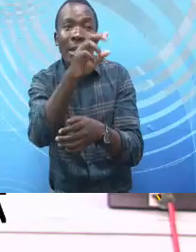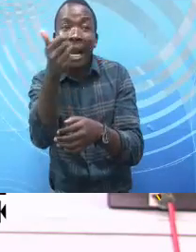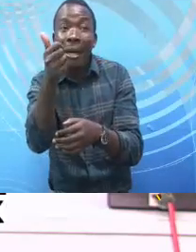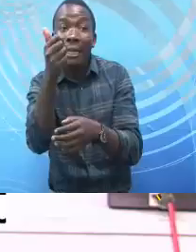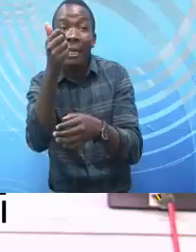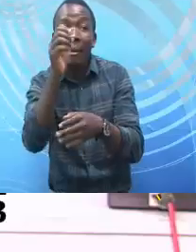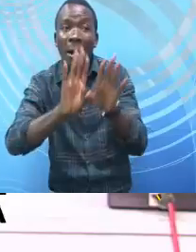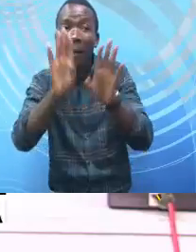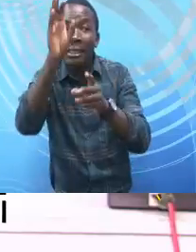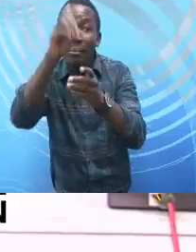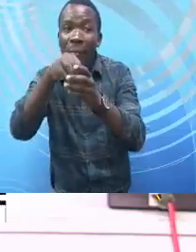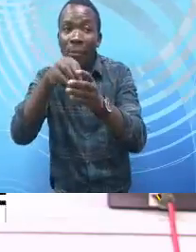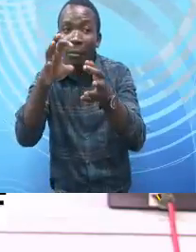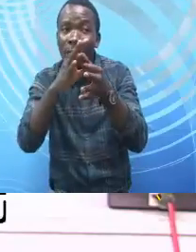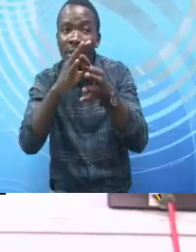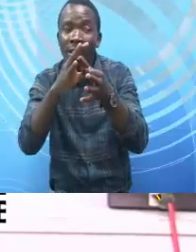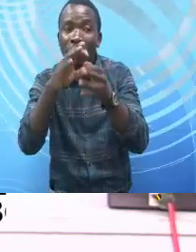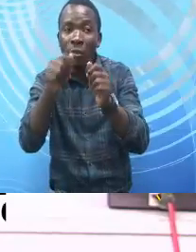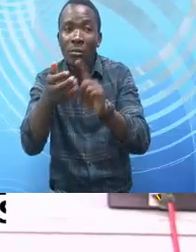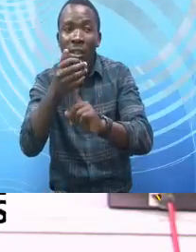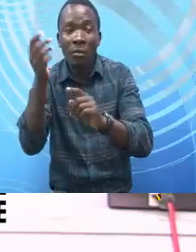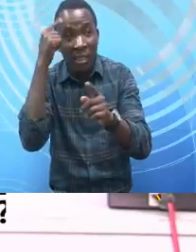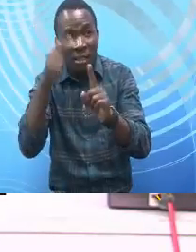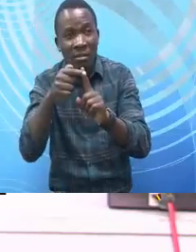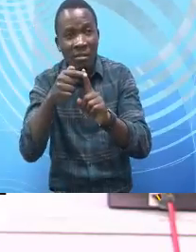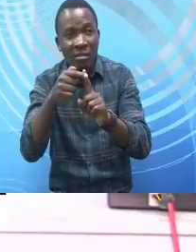kugira icyakorwa kugira ngo namwe mugire amakuru